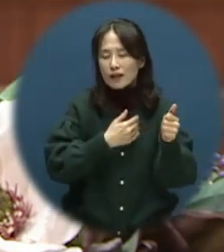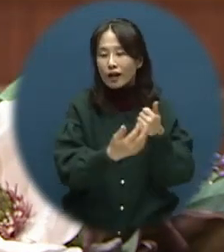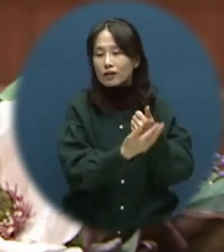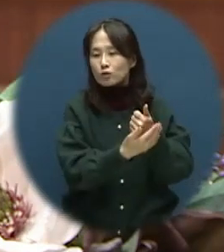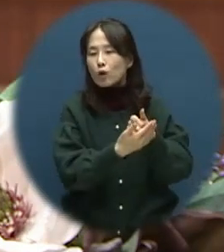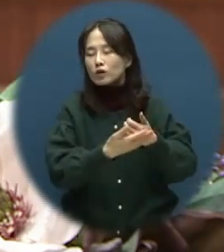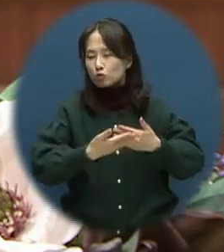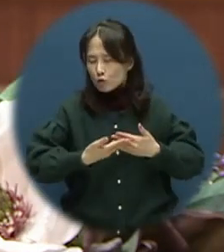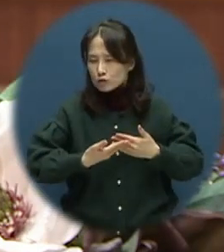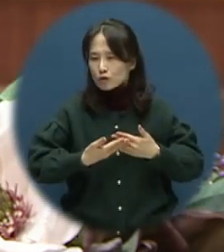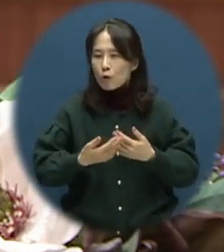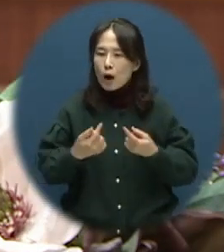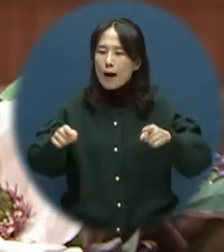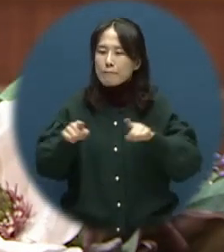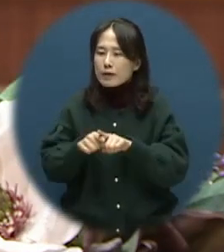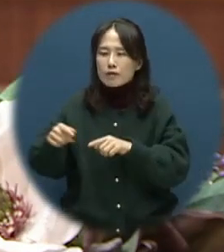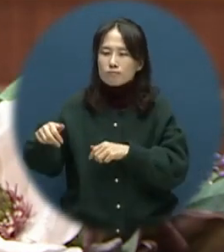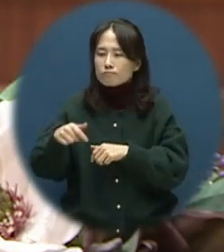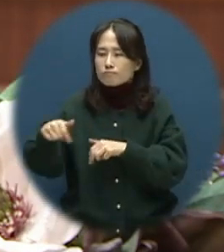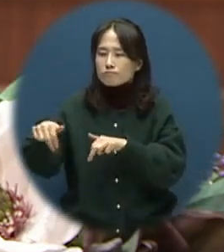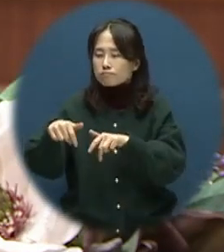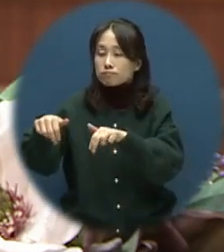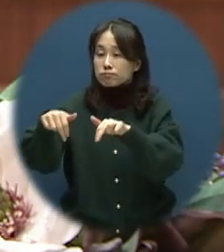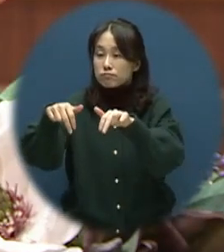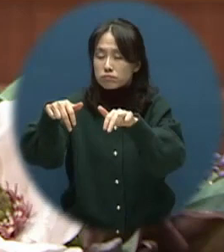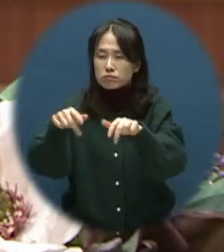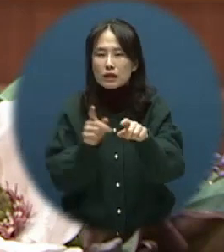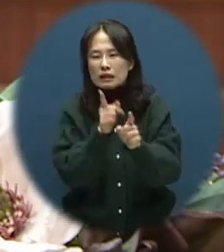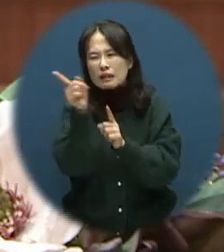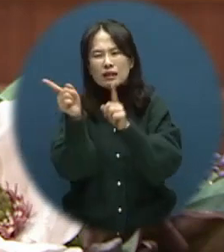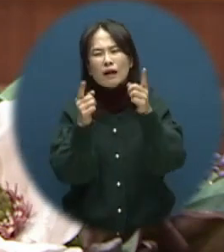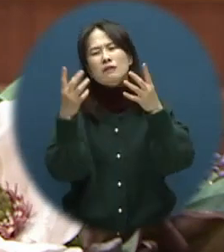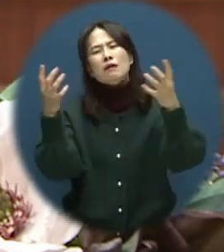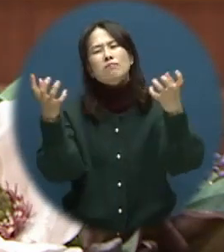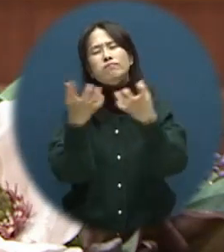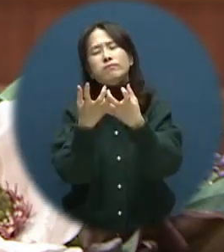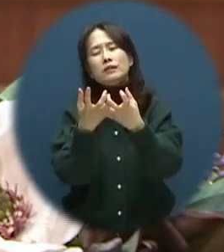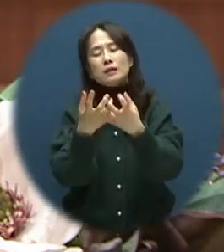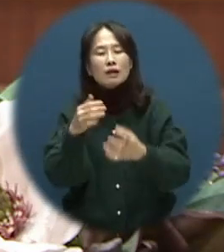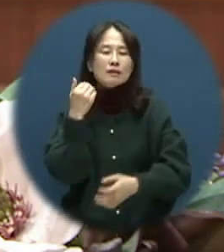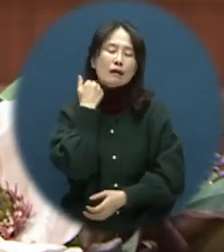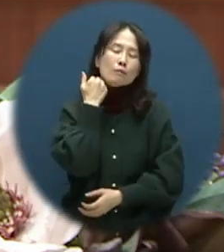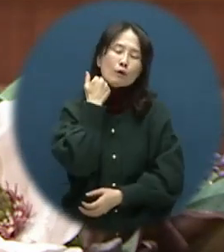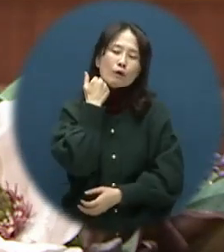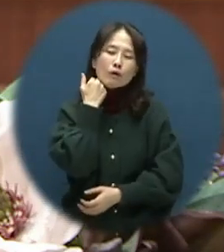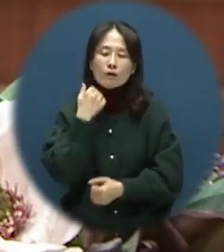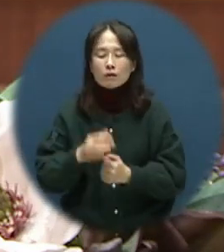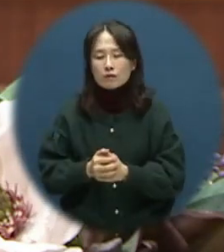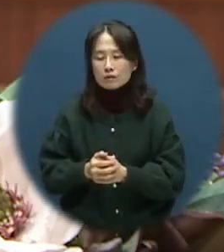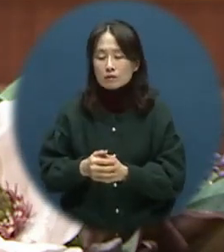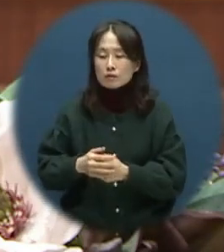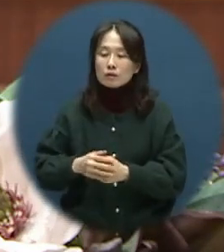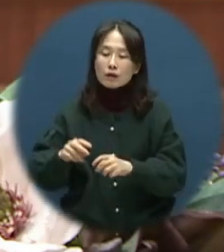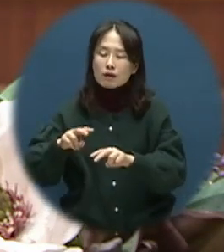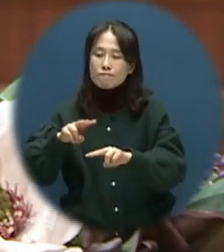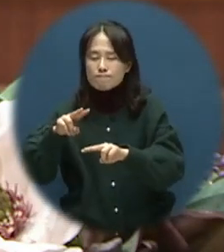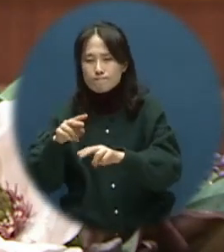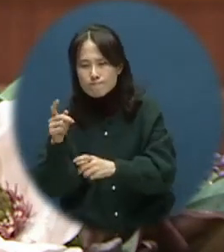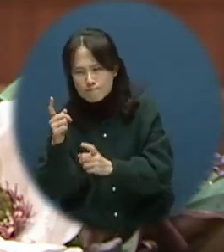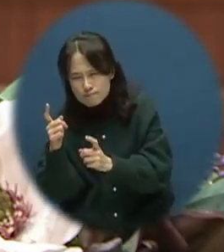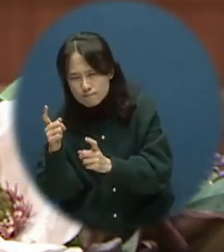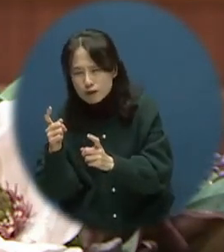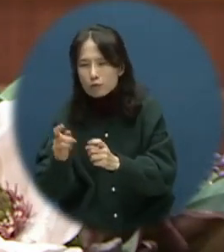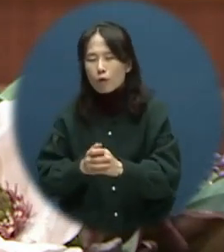해줬거든요. 딱 올라갔는데 가지가 많으니까 안 보이잖아요. 예. 제가 자리 잡으면 그 종만 형님이 나무 가지를